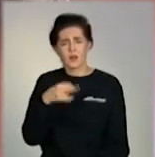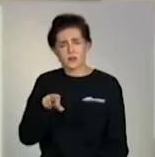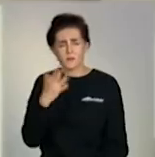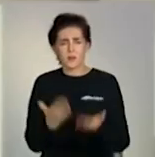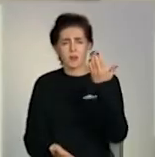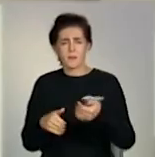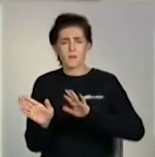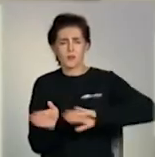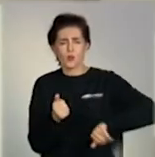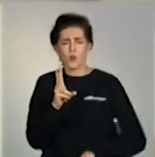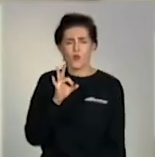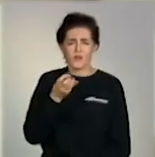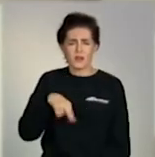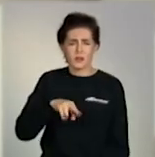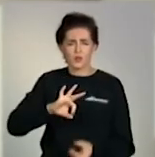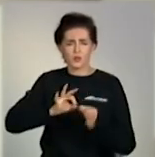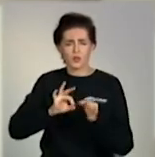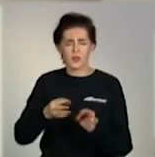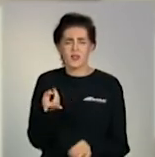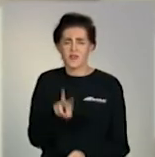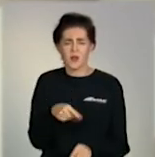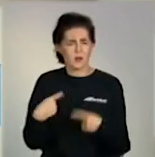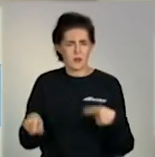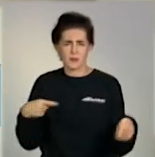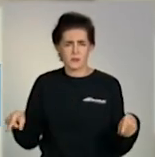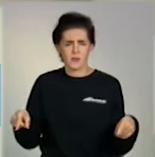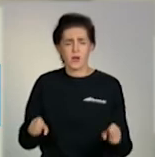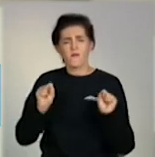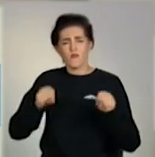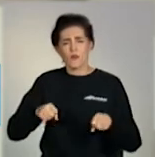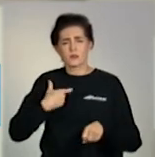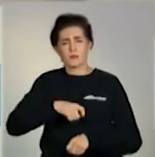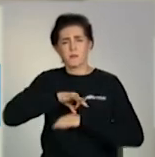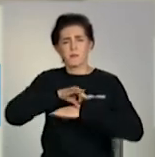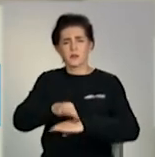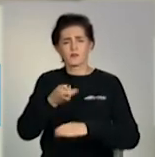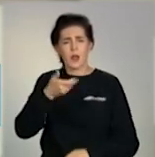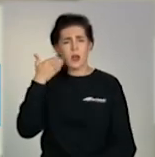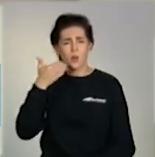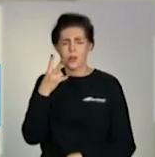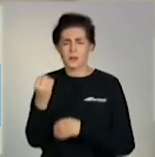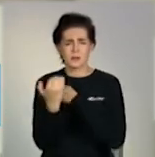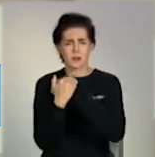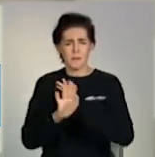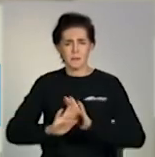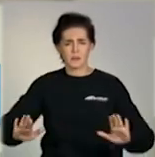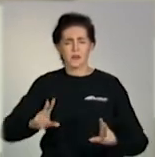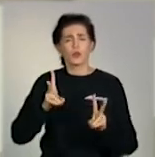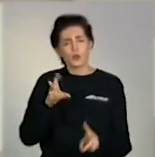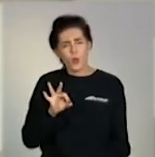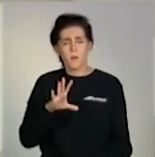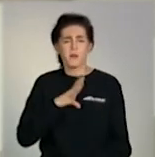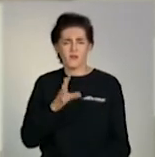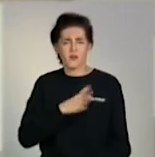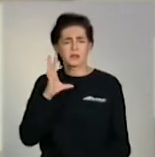постковідне ускладнення – це дві великі різниці. Перенести його можна дуже легко, не замітити, і мати дуже серйозне